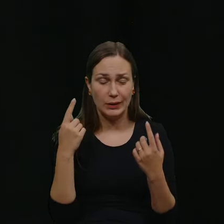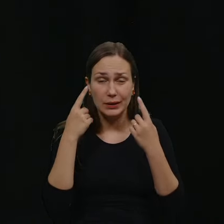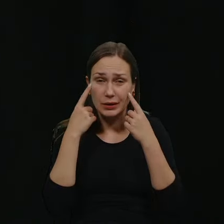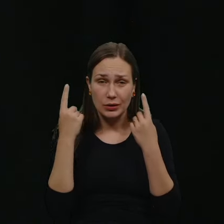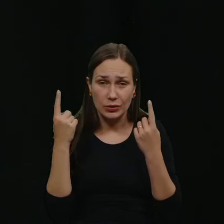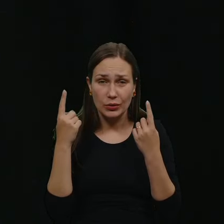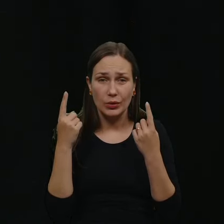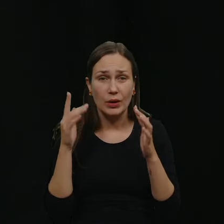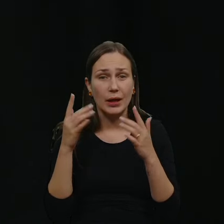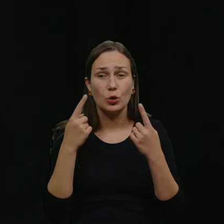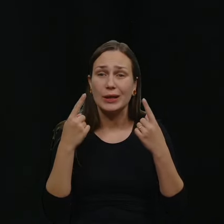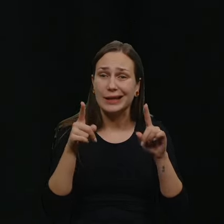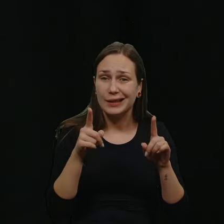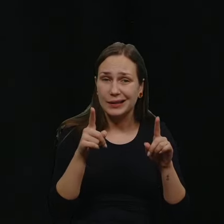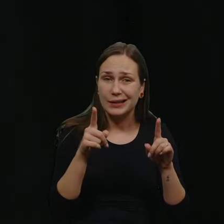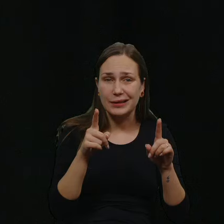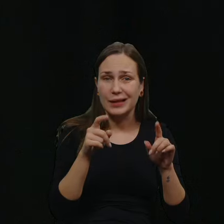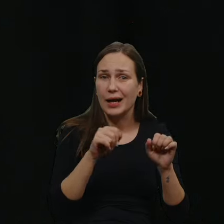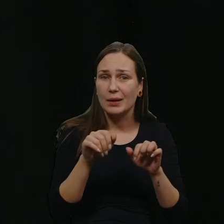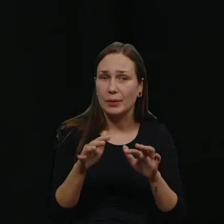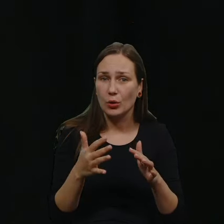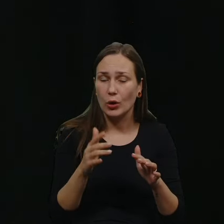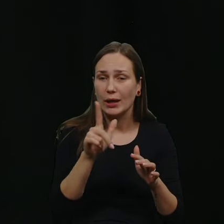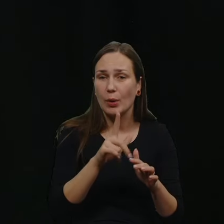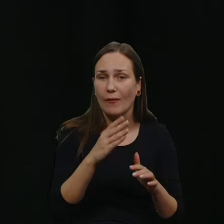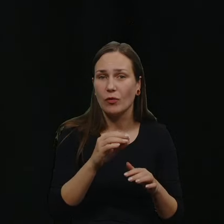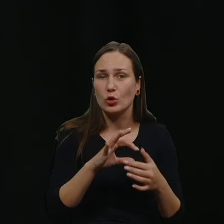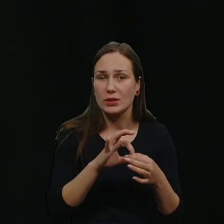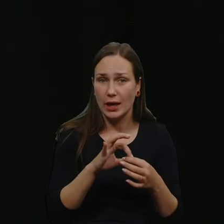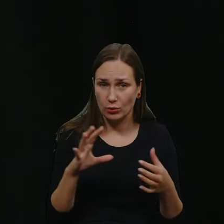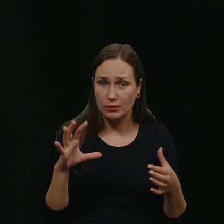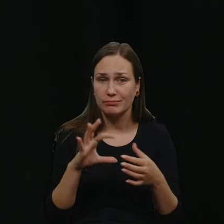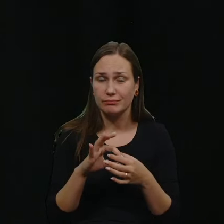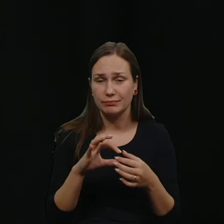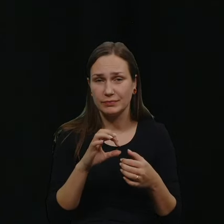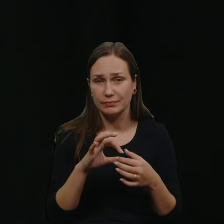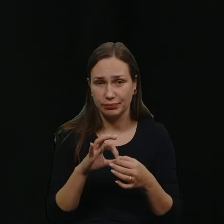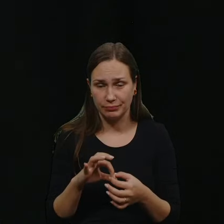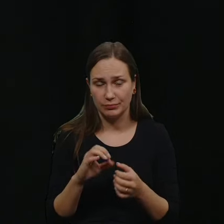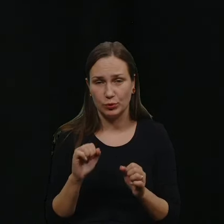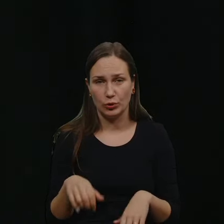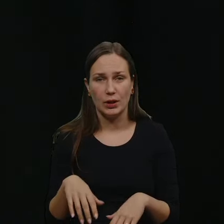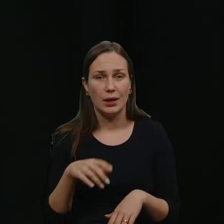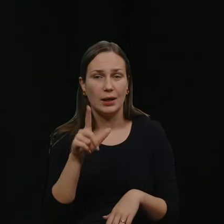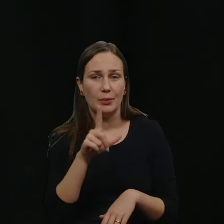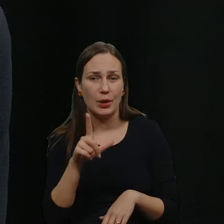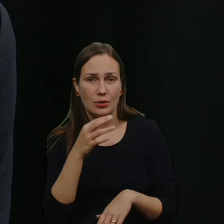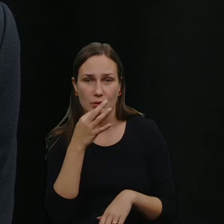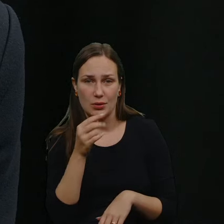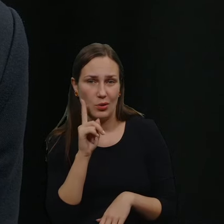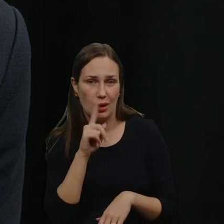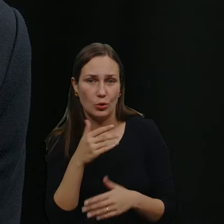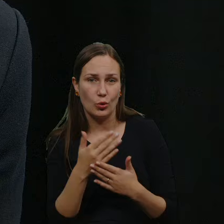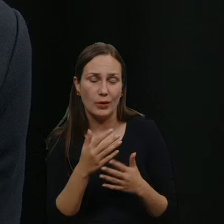nežinau, jeigu nebent kitas dar gali būti variantas, jeigu liberalų sąjūdis prisijungtų. Tai bet liberalų sąjūdis, sako, nenorys aikštės dėl to, kad